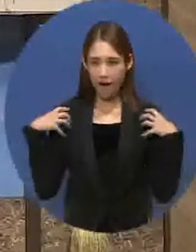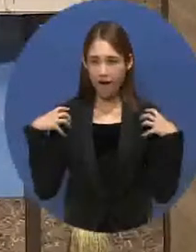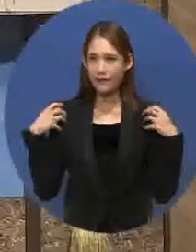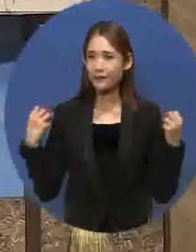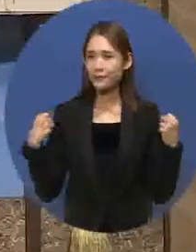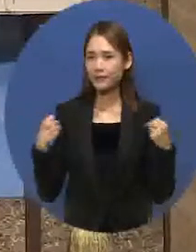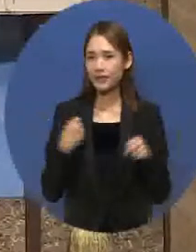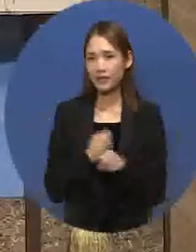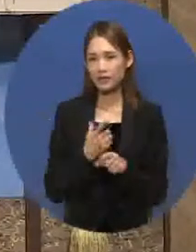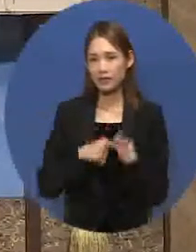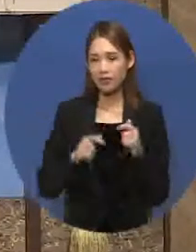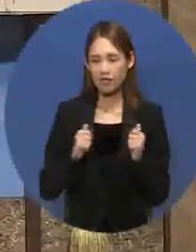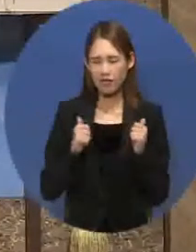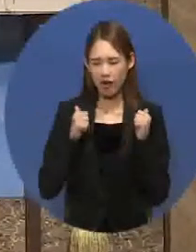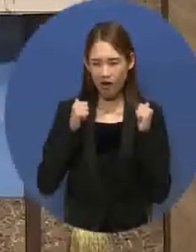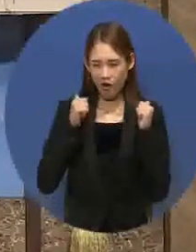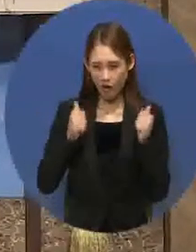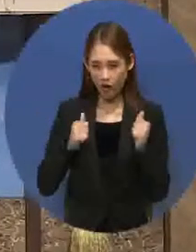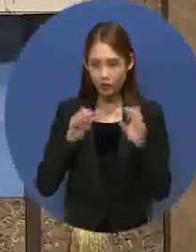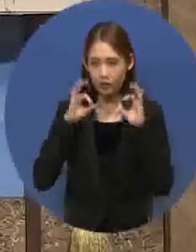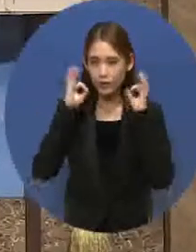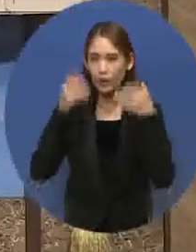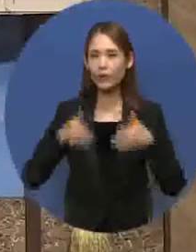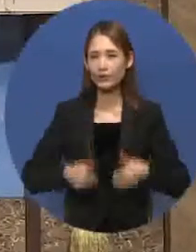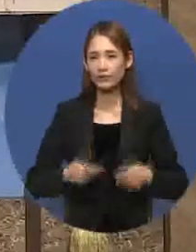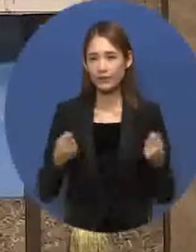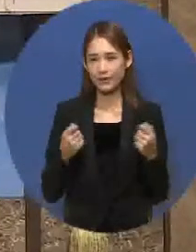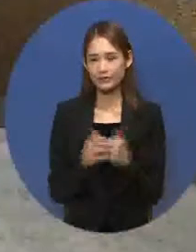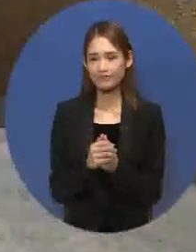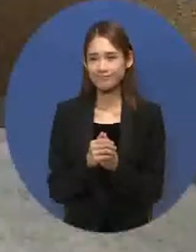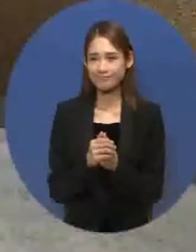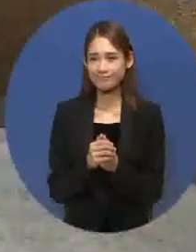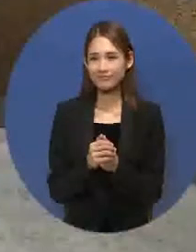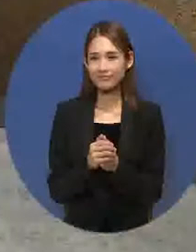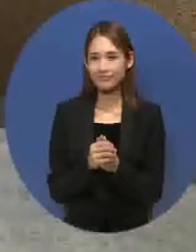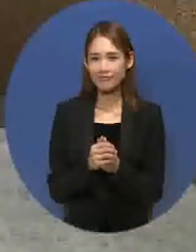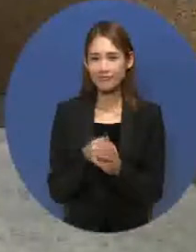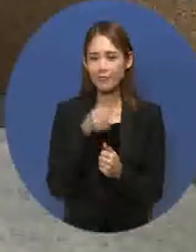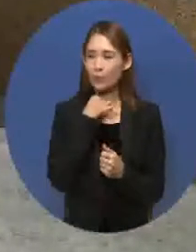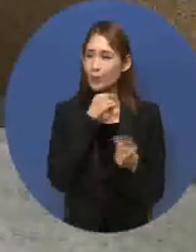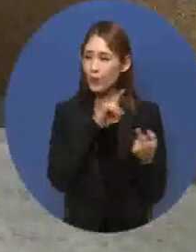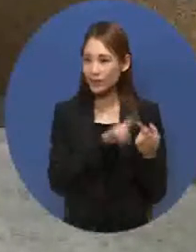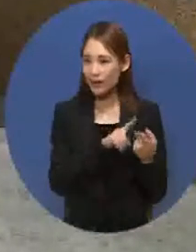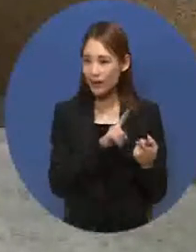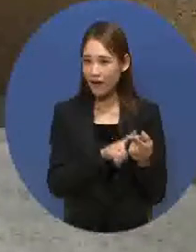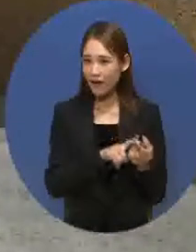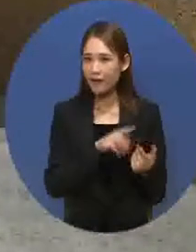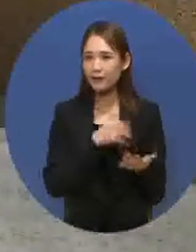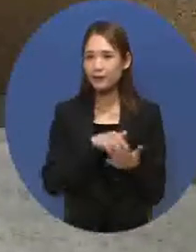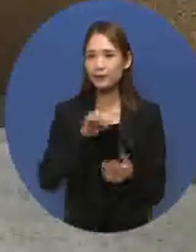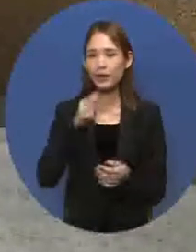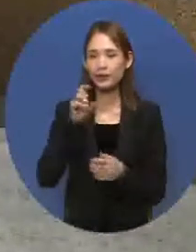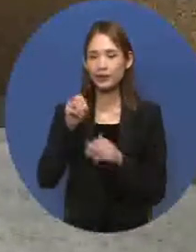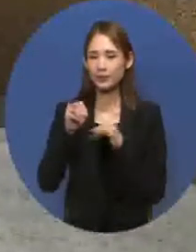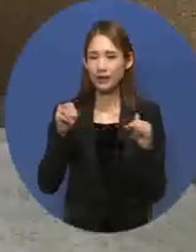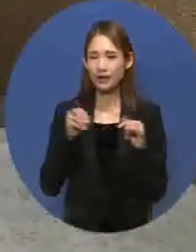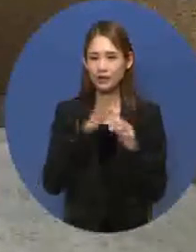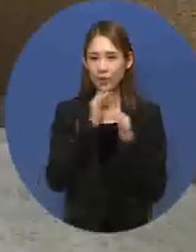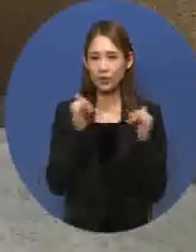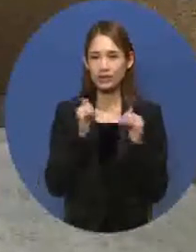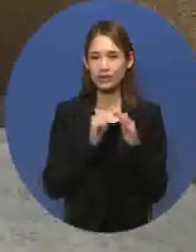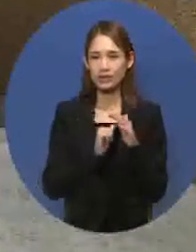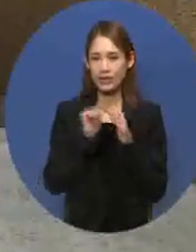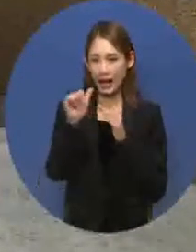향상을 위해서 열심히 노력을 할 것입니다. 네, 예, 예. 이제 바람처럼 정말 이 850만 명의 노인을 대표할